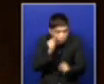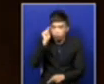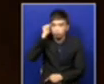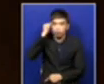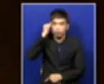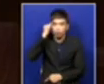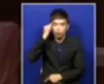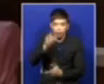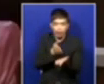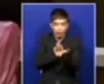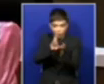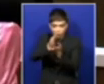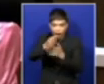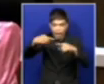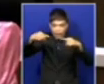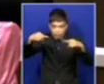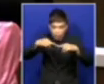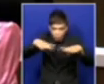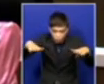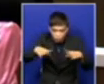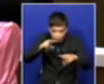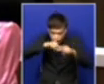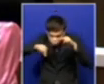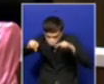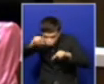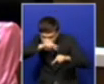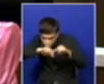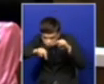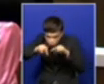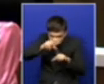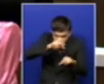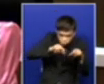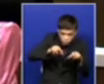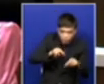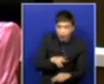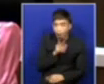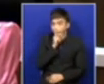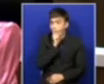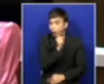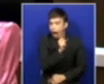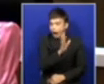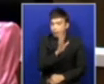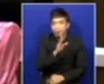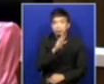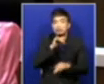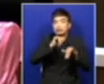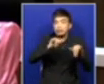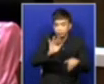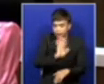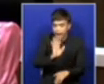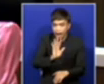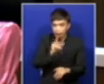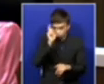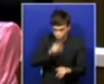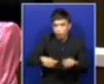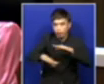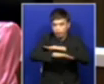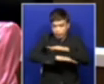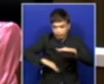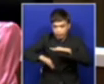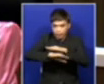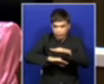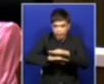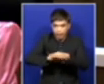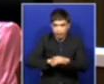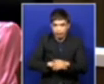ทำงานแล้วก็คนในกระทรวงบอกมากล่าวหากันลอยๆไม่ได้ผมไม่ว่ากันครับแต่วันนี้ระบบถูกหยุดพัฒนาไม่